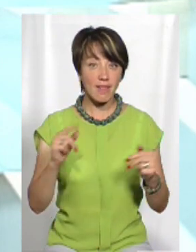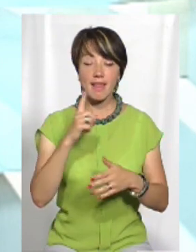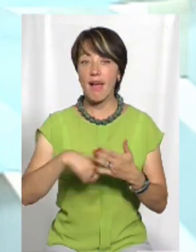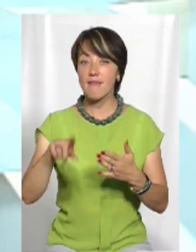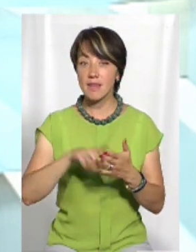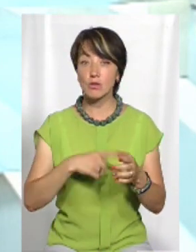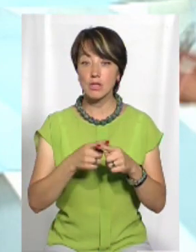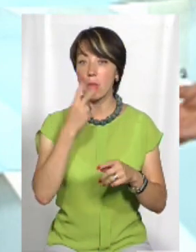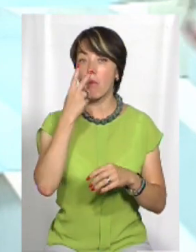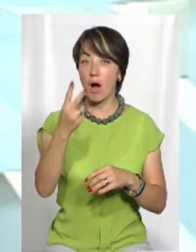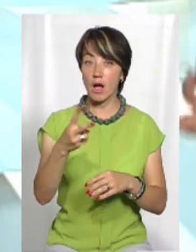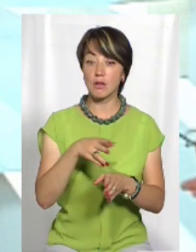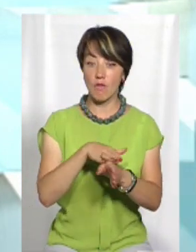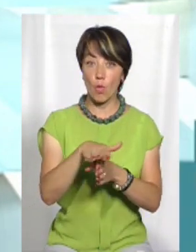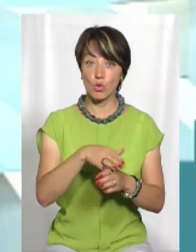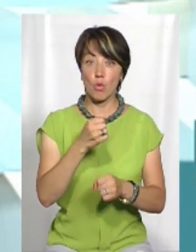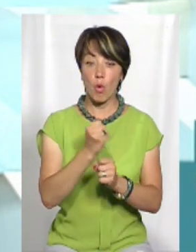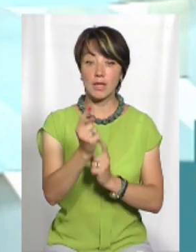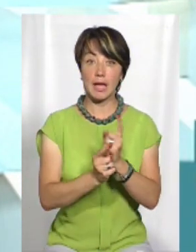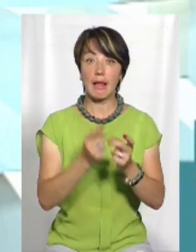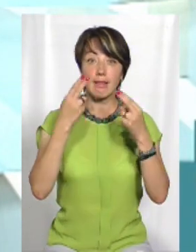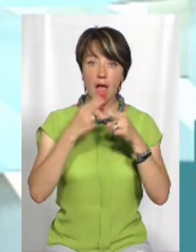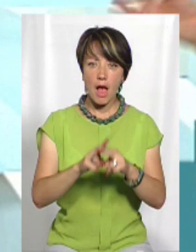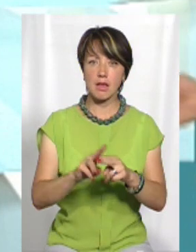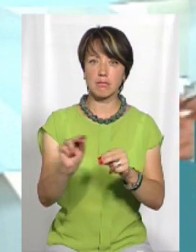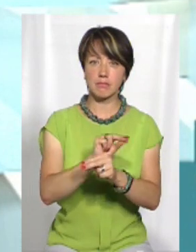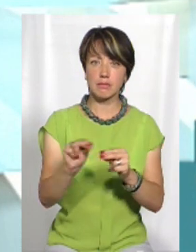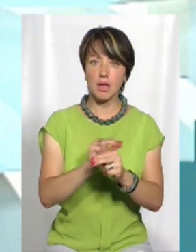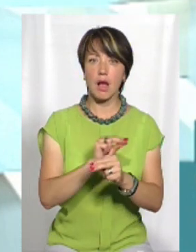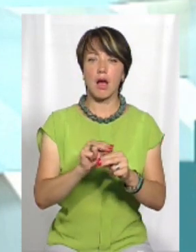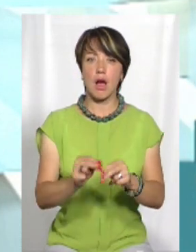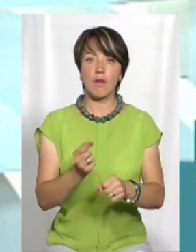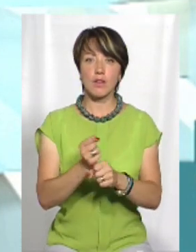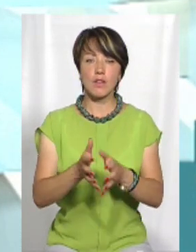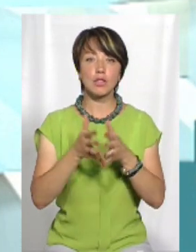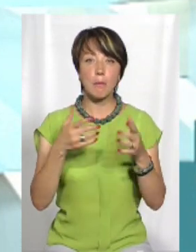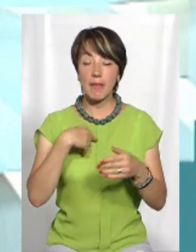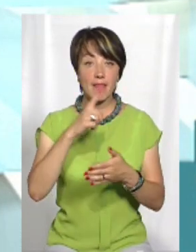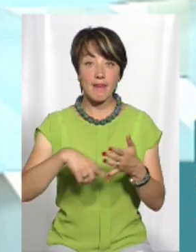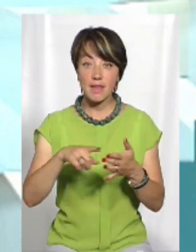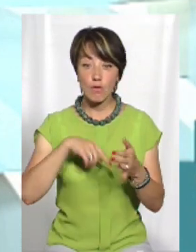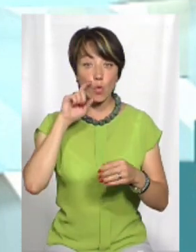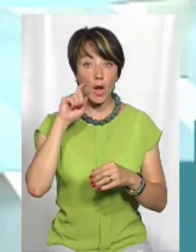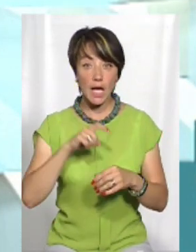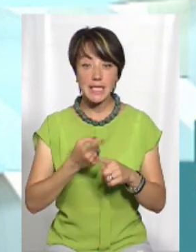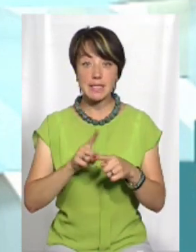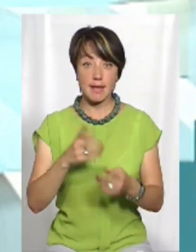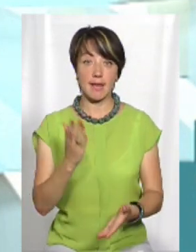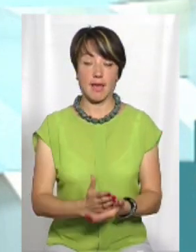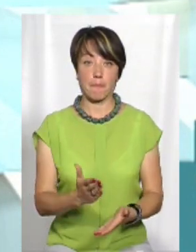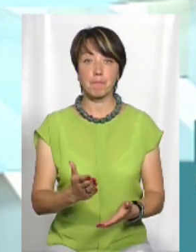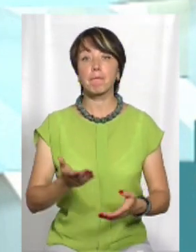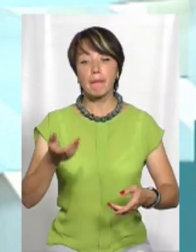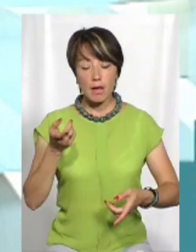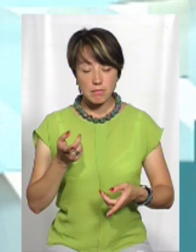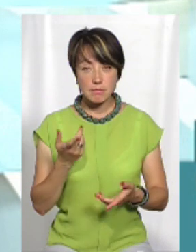не вірять, що це, вони бачать, що йдуть роботи, стоїть техніка, зроблені такі величезні. Вони кажуть, ми не віримо, що в Україні це є. І